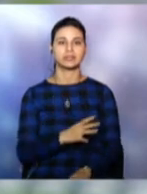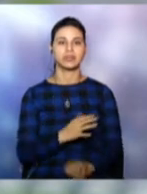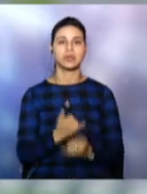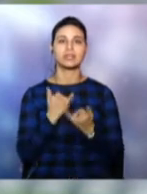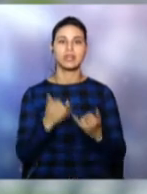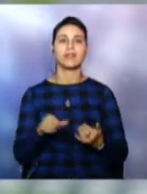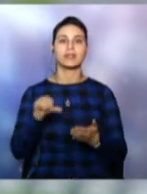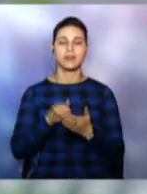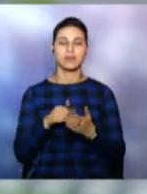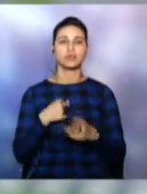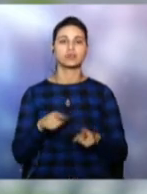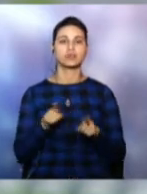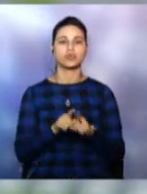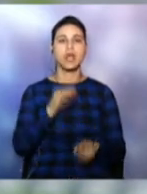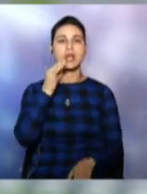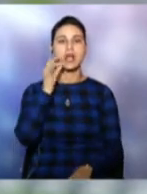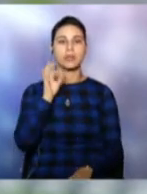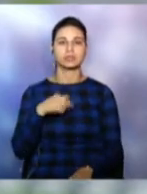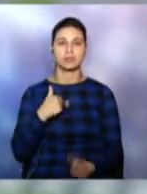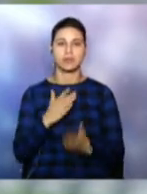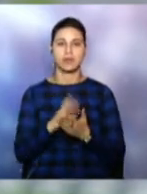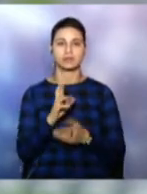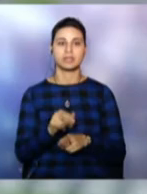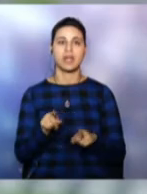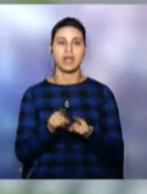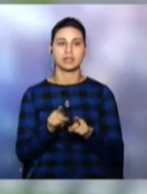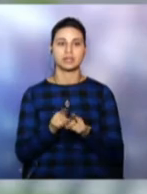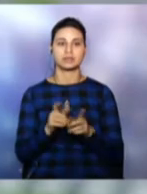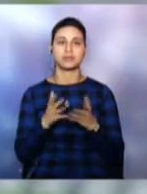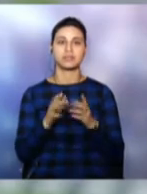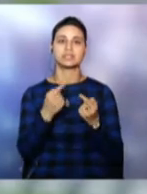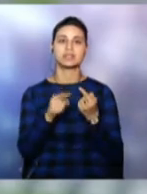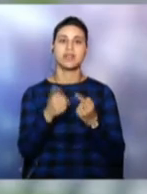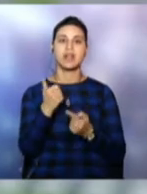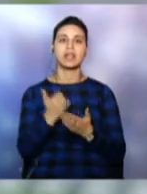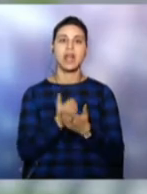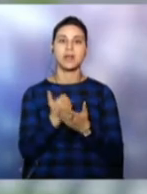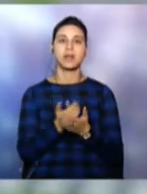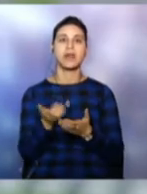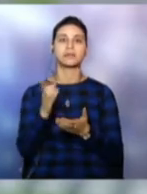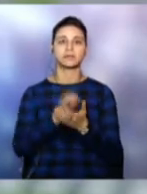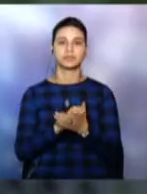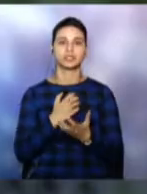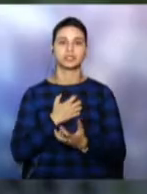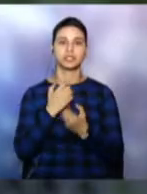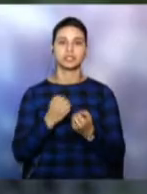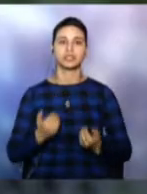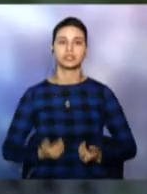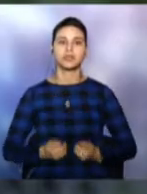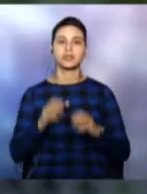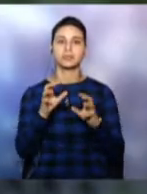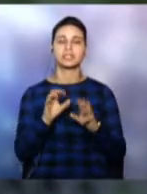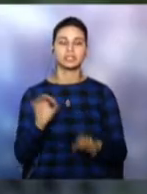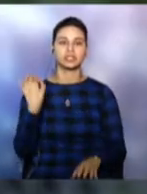გამოსვლა, მეც უფრო დიდი გამოცდილება მივიღე და ასევე უფრო სხვა და კარგი ამბავი შევიტყვე ჯანსაღი ცხოვრების წესის შესახებ. ახალი გავიგე,